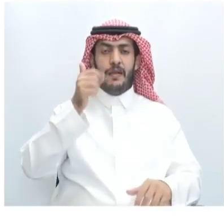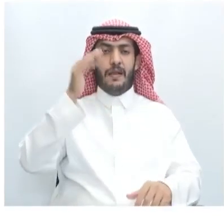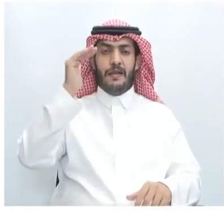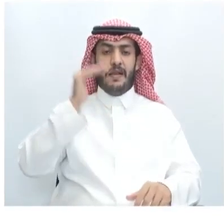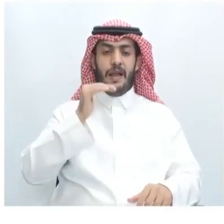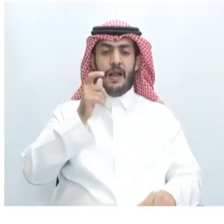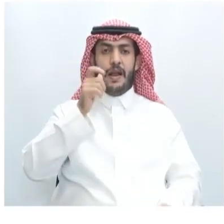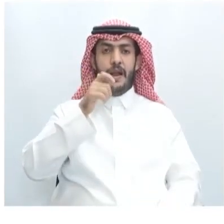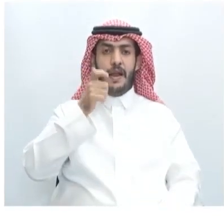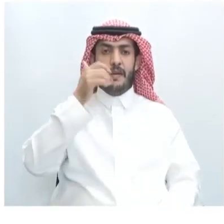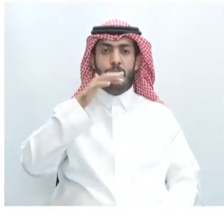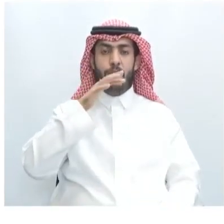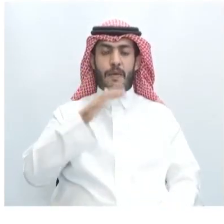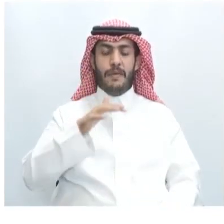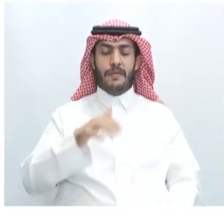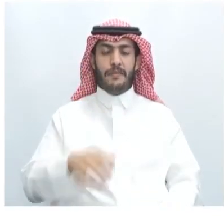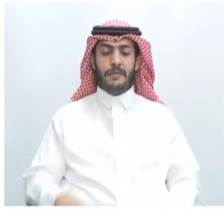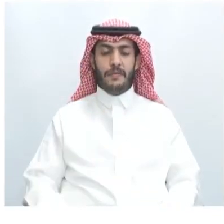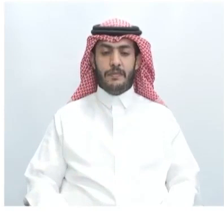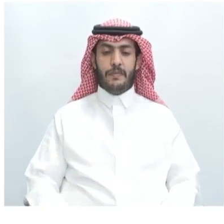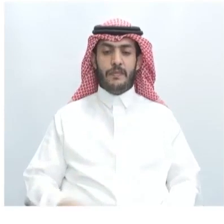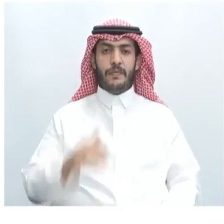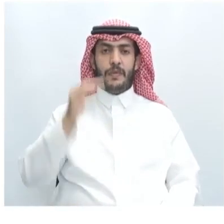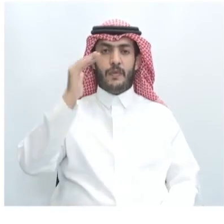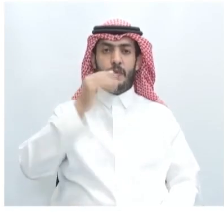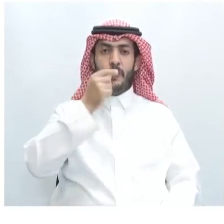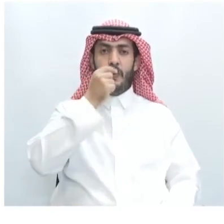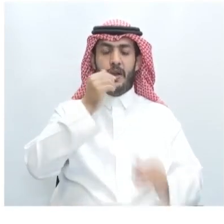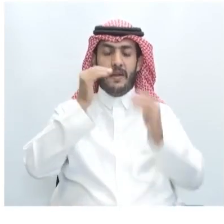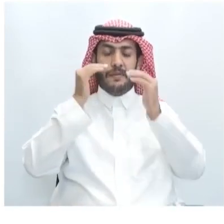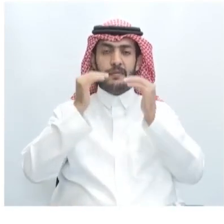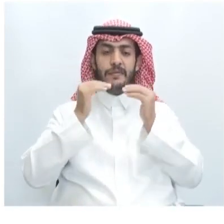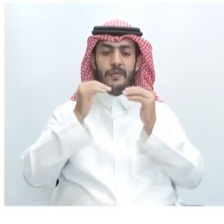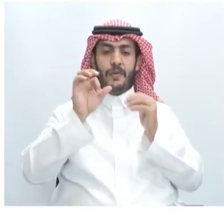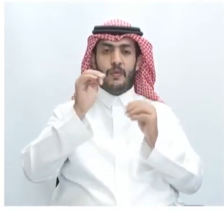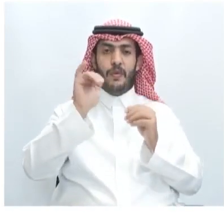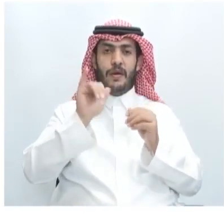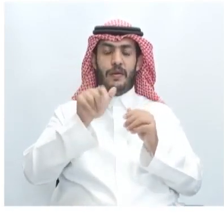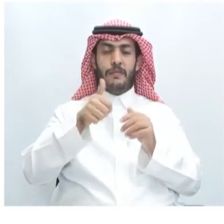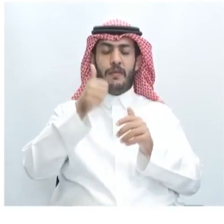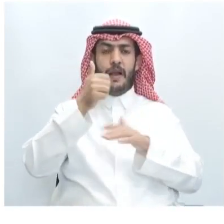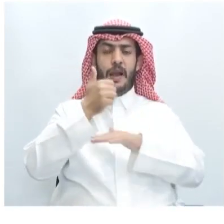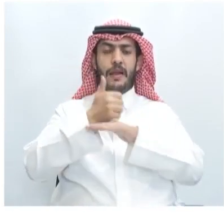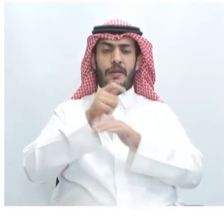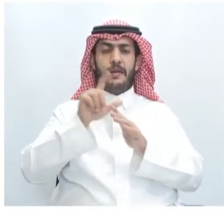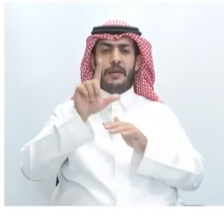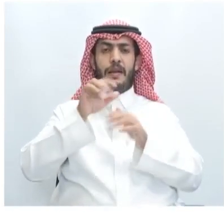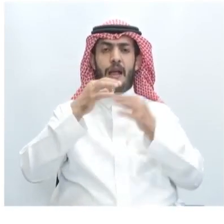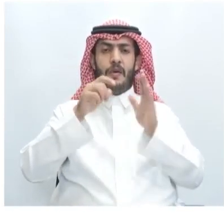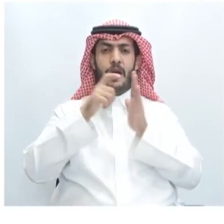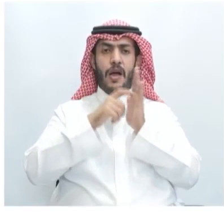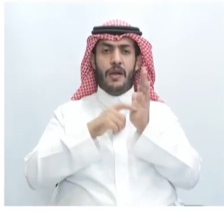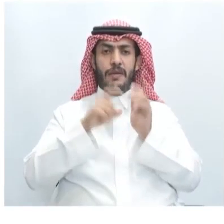الله رسولنا محمد صلى الله عليه وسلم اوحي اليه بالقران الكريم وهو المصدر الاول والرئيس لجميع